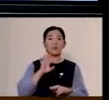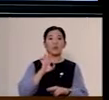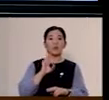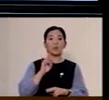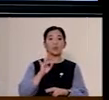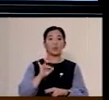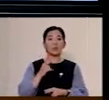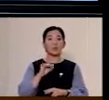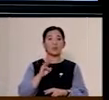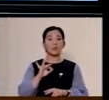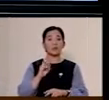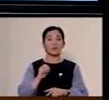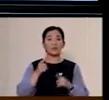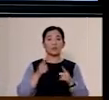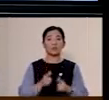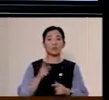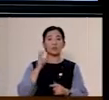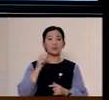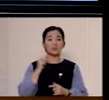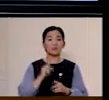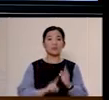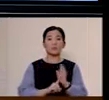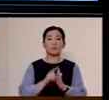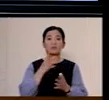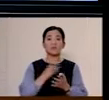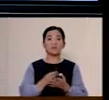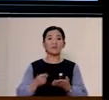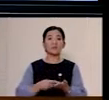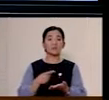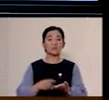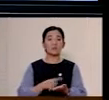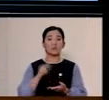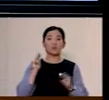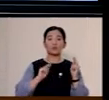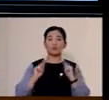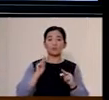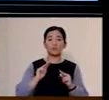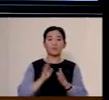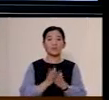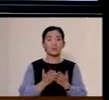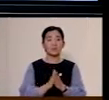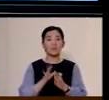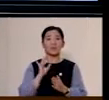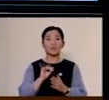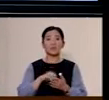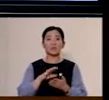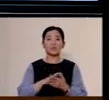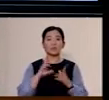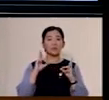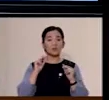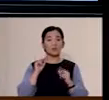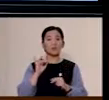округление натуральных чисел. Достали свои тетради, учебники и запишем сегодняшнее число и